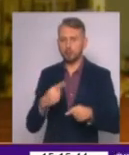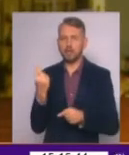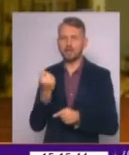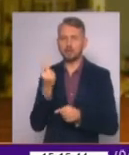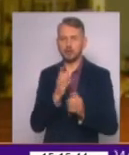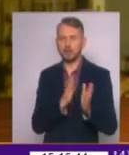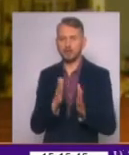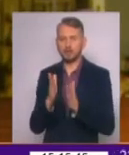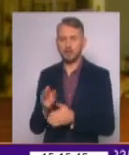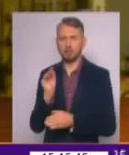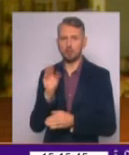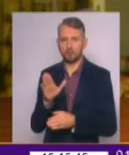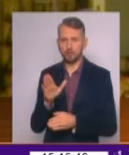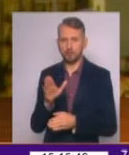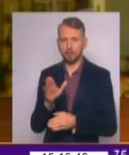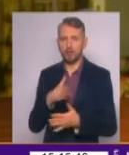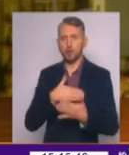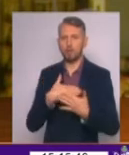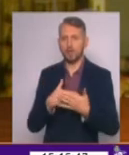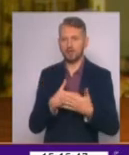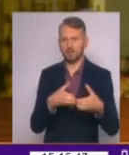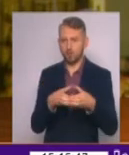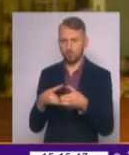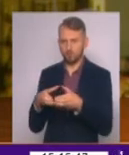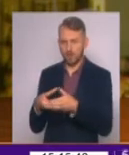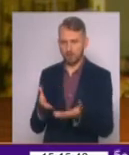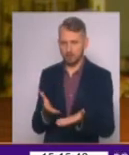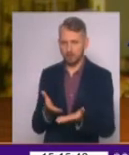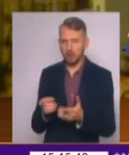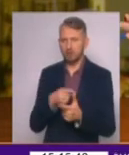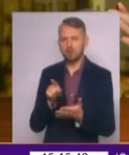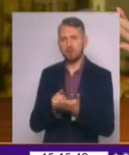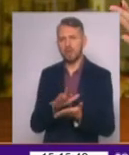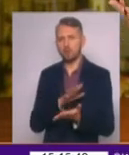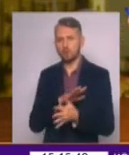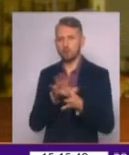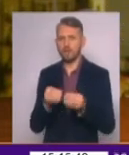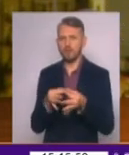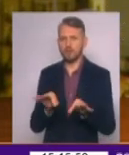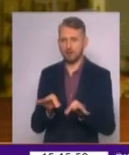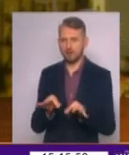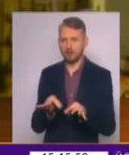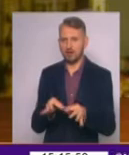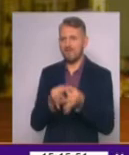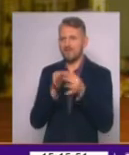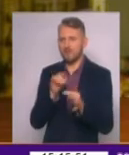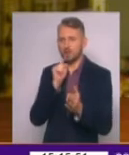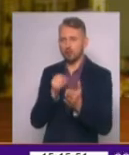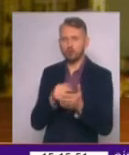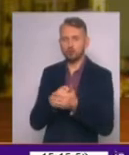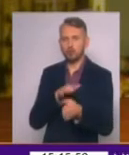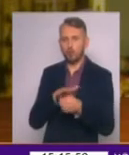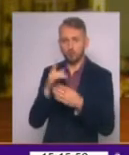системи посвідчень громадських формувань. Як ви вважаєте, чи має бути взагалі вільний доступ до повної